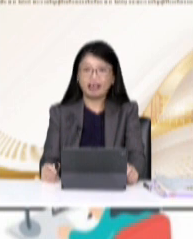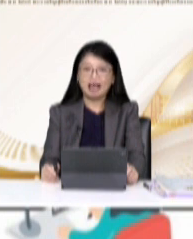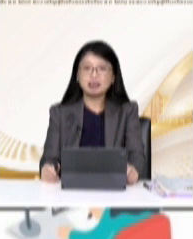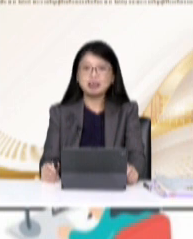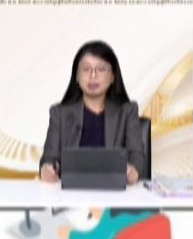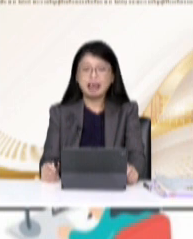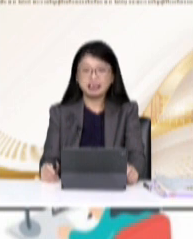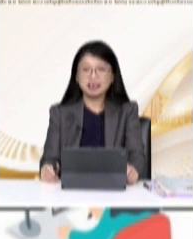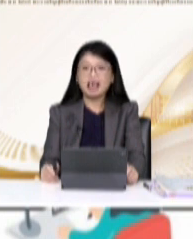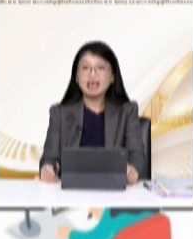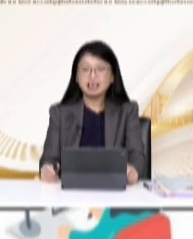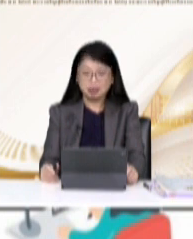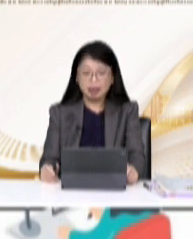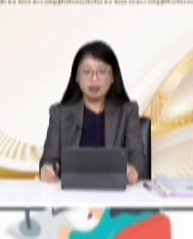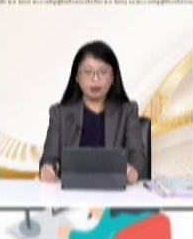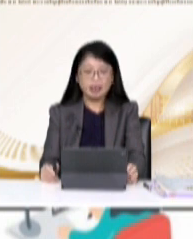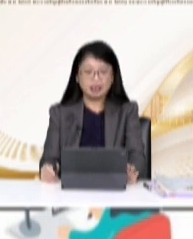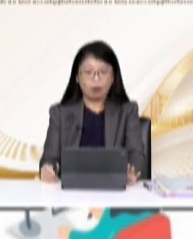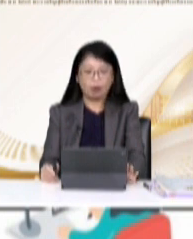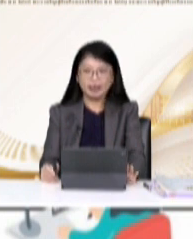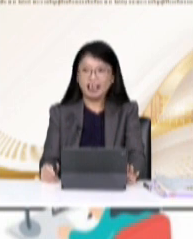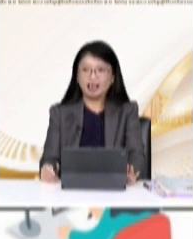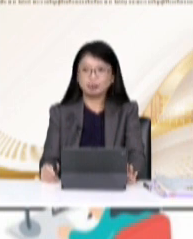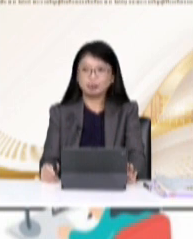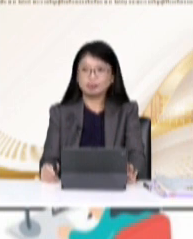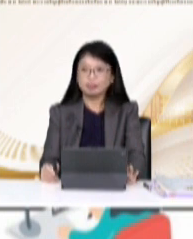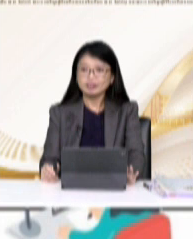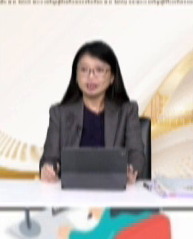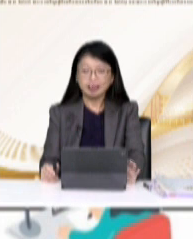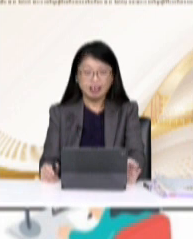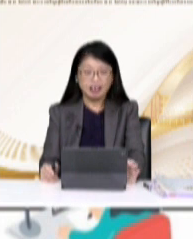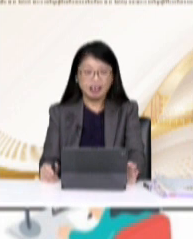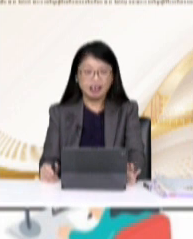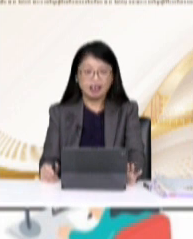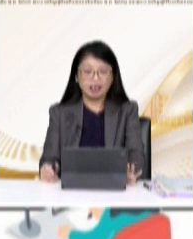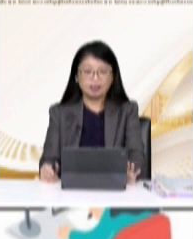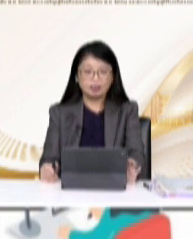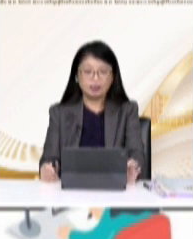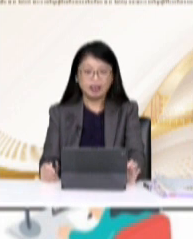องค์คณะที่เป็นสมาชิกเนี่ยอีกไม่น้อยกว่า2คนค่ะ